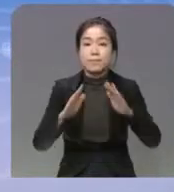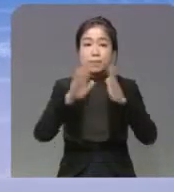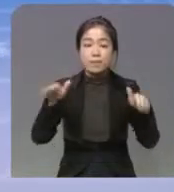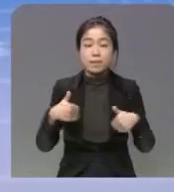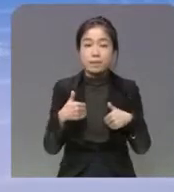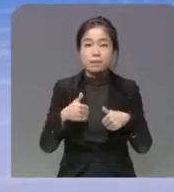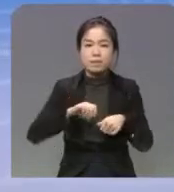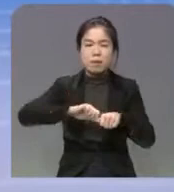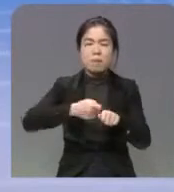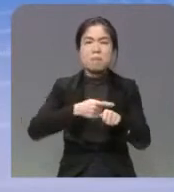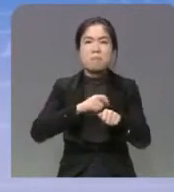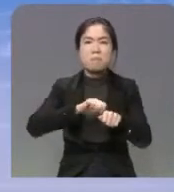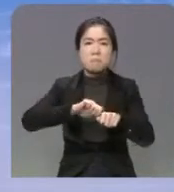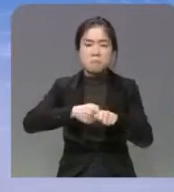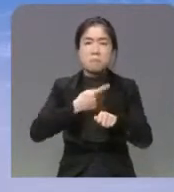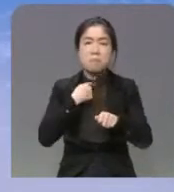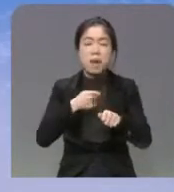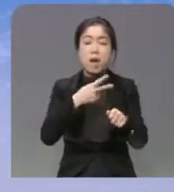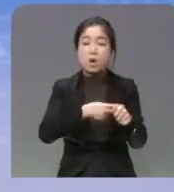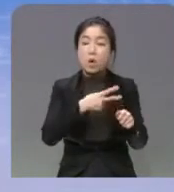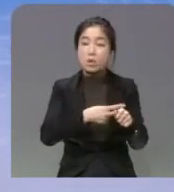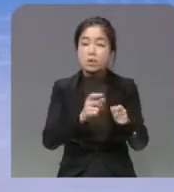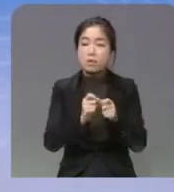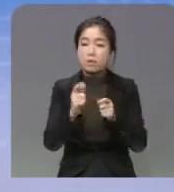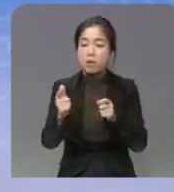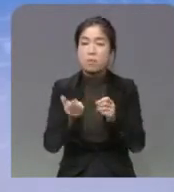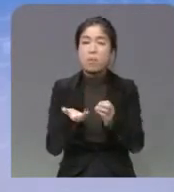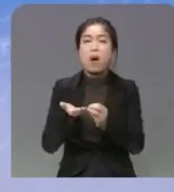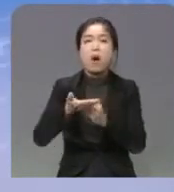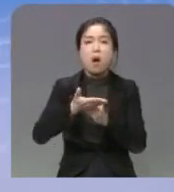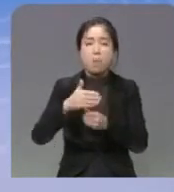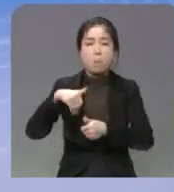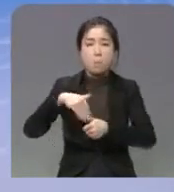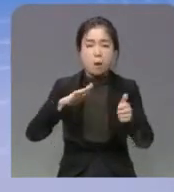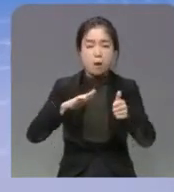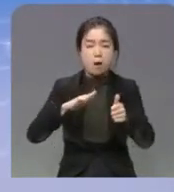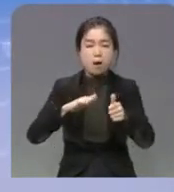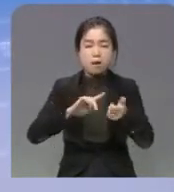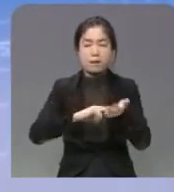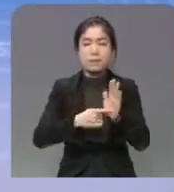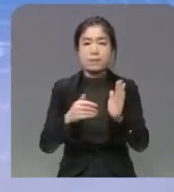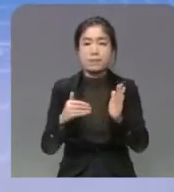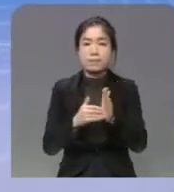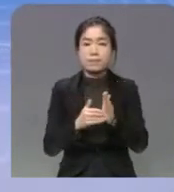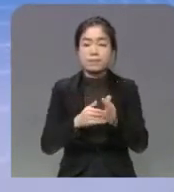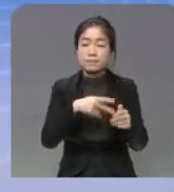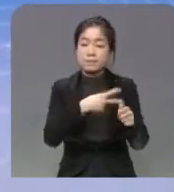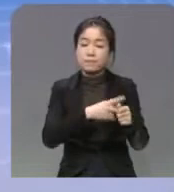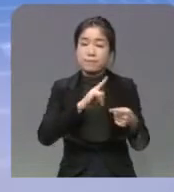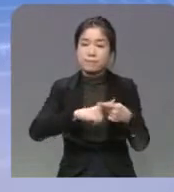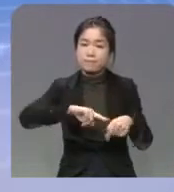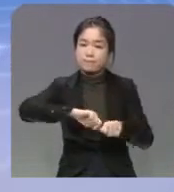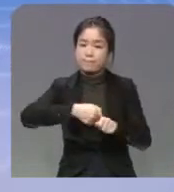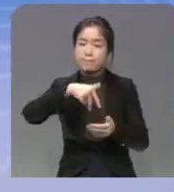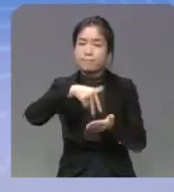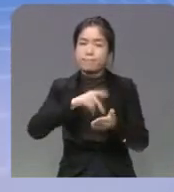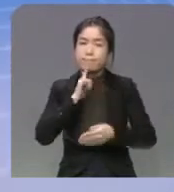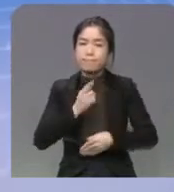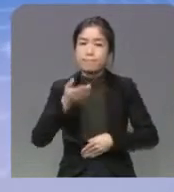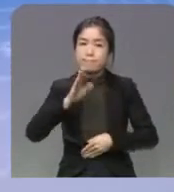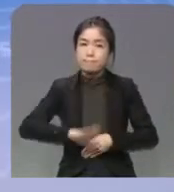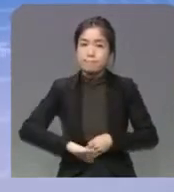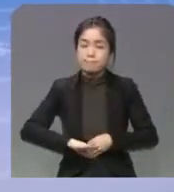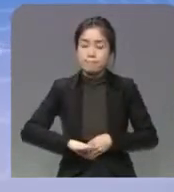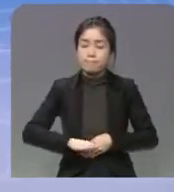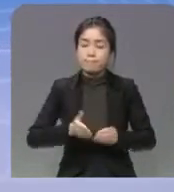전남에서 징계를 받은 교육 공무원들의 상당수가 섬 지역으로 발령난 것으로 나타났습니다. 교사에 대한 징계 차원이라고 하지만